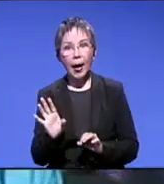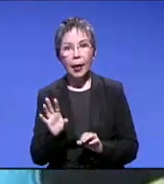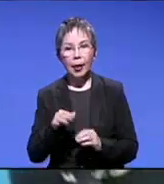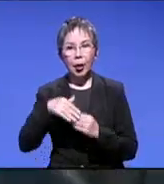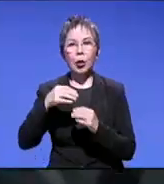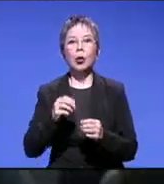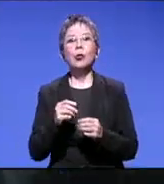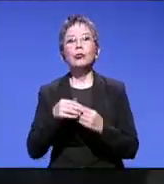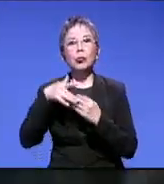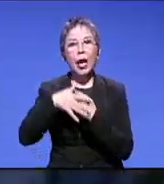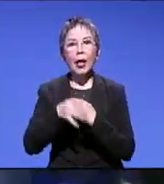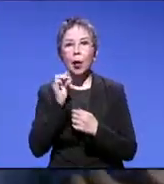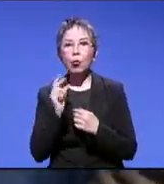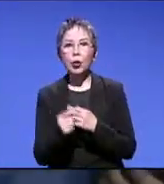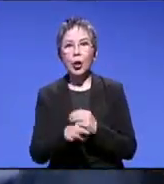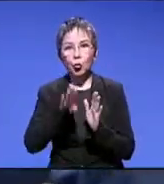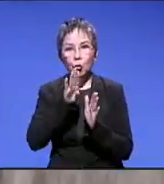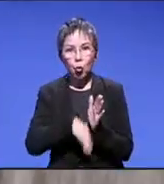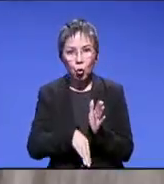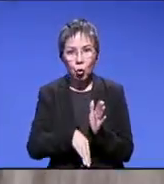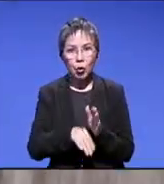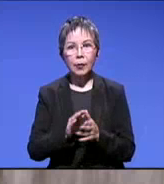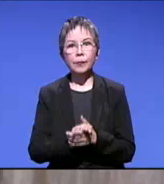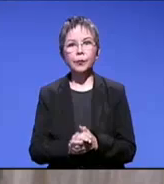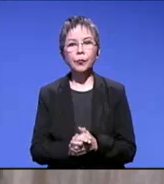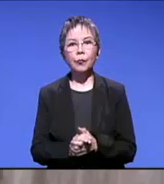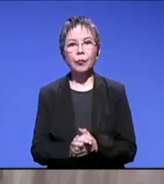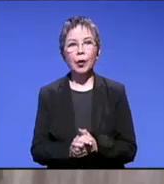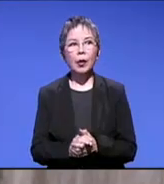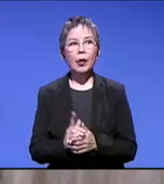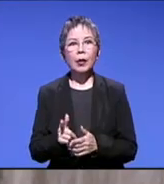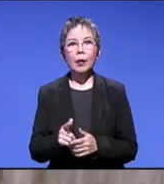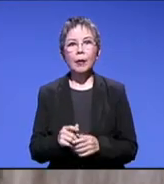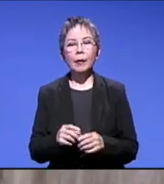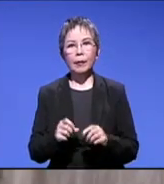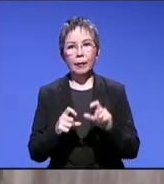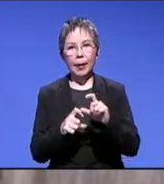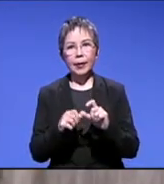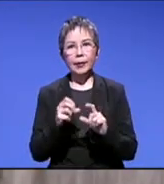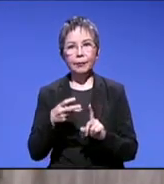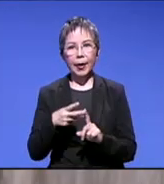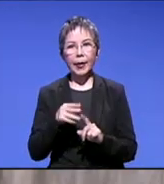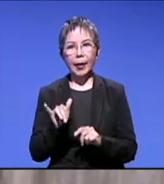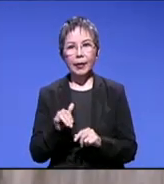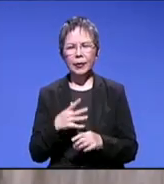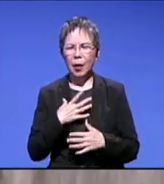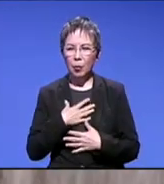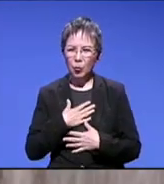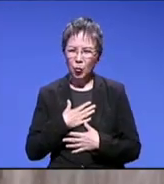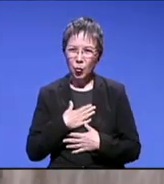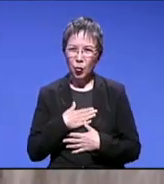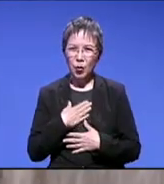leukosit, trombosit, dan hemoglobin. Tentu Pak SBY sangat